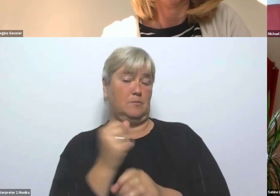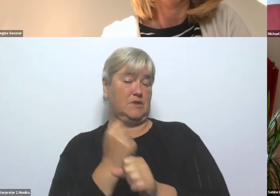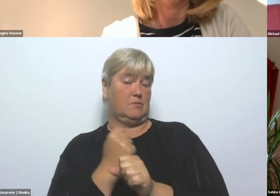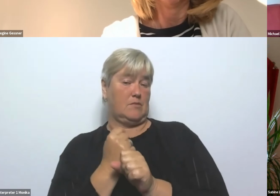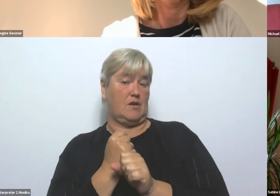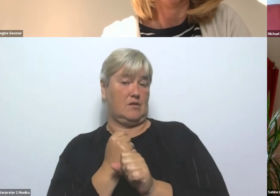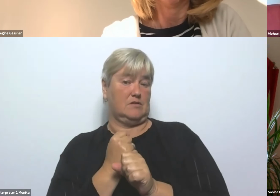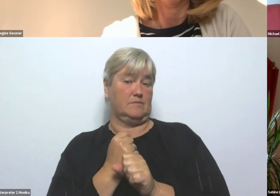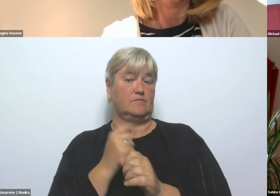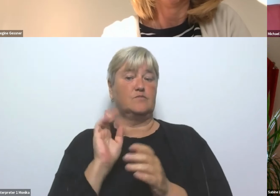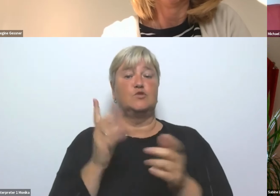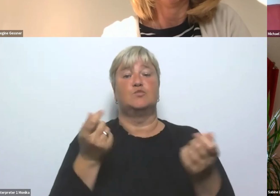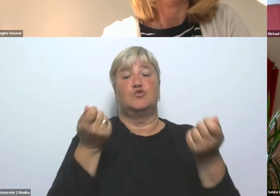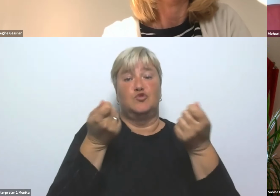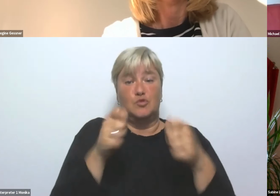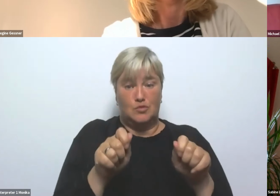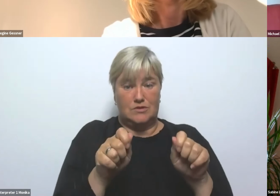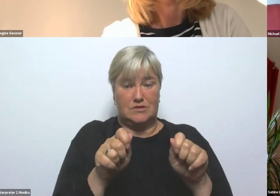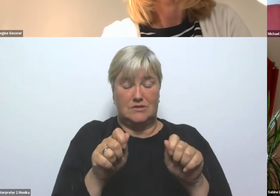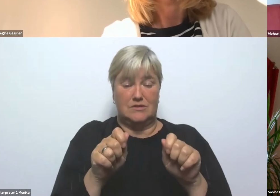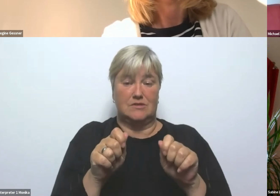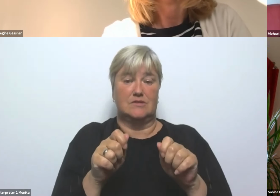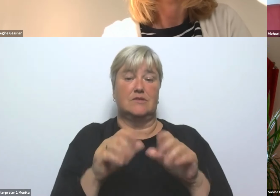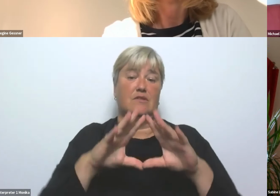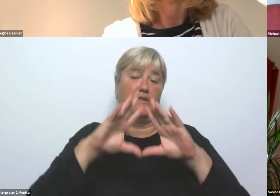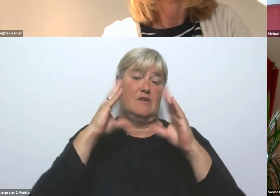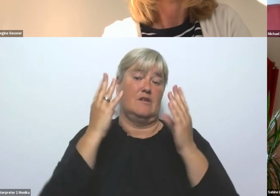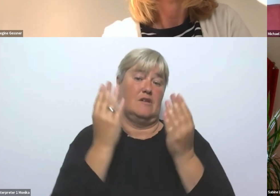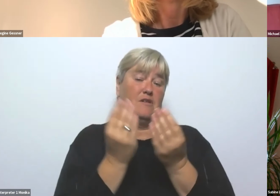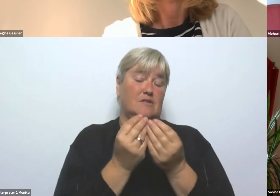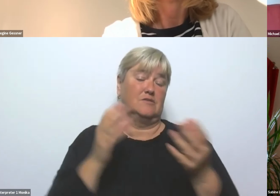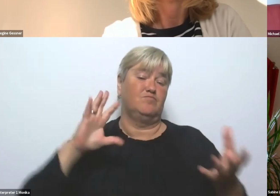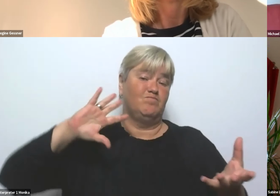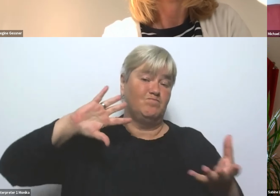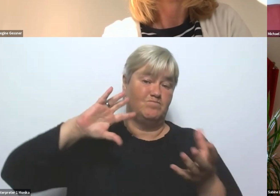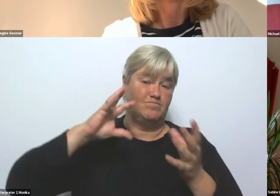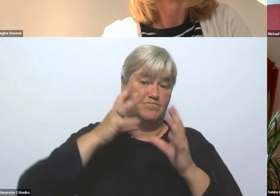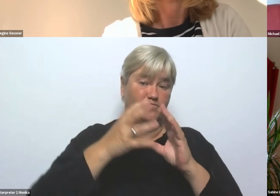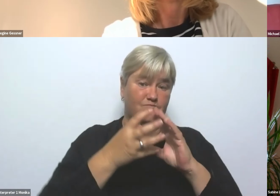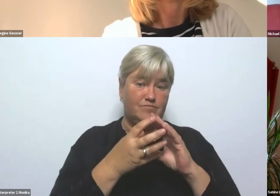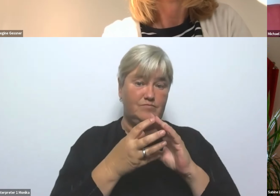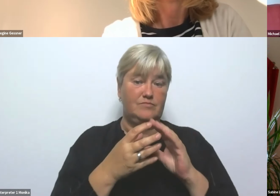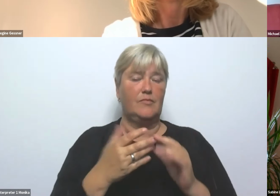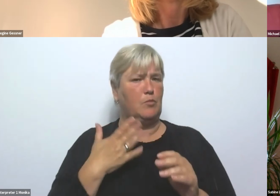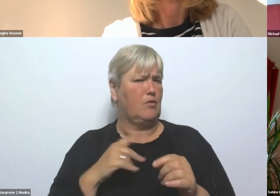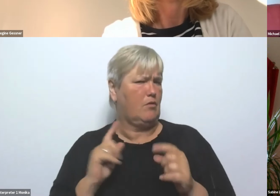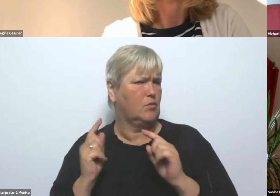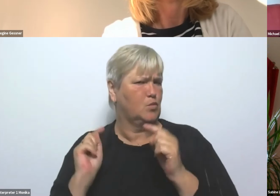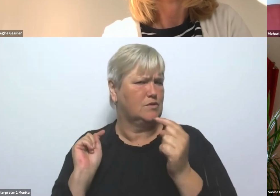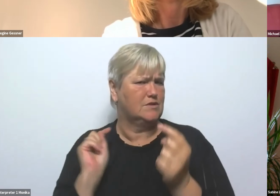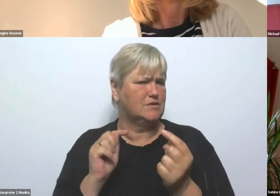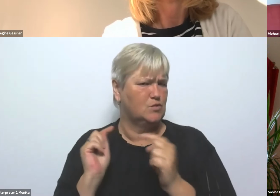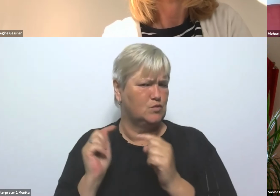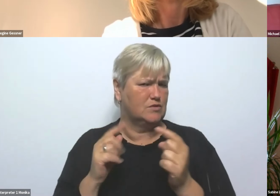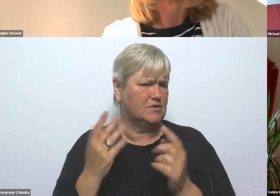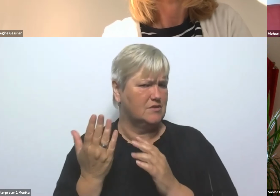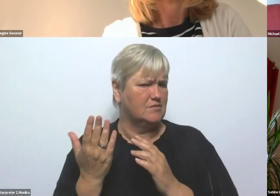Und zum Schluss würde ich das Ganze vielleicht zusammenfassen wollen, das kann man jetzt aber gerne auch noch diskutieren oder